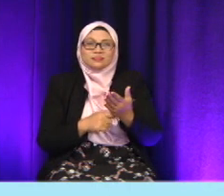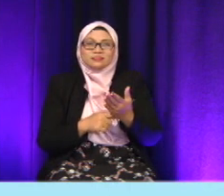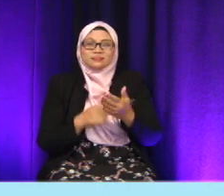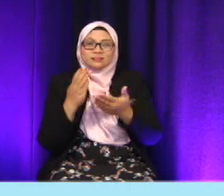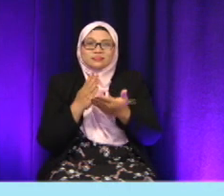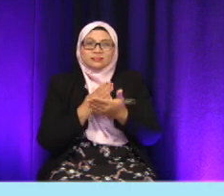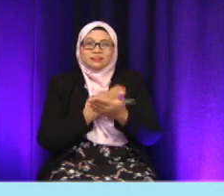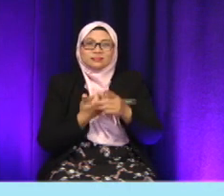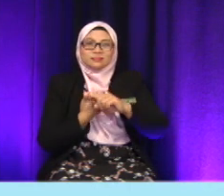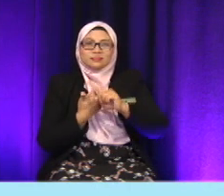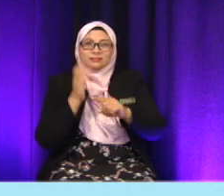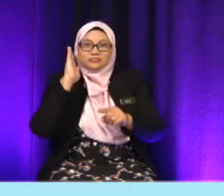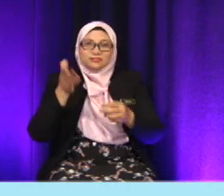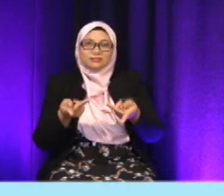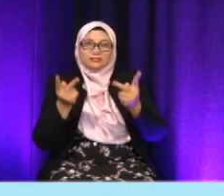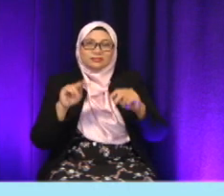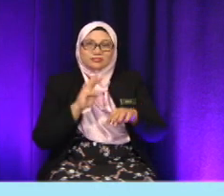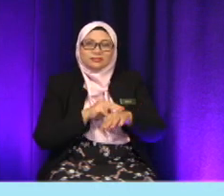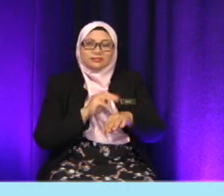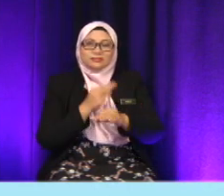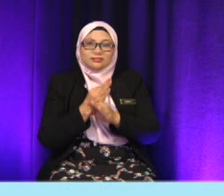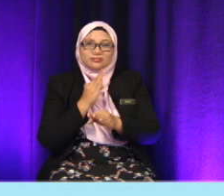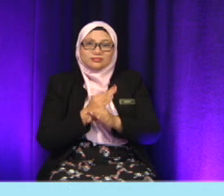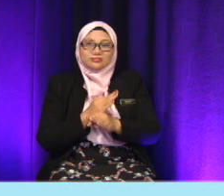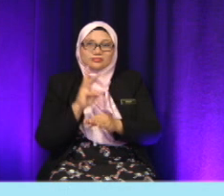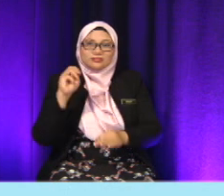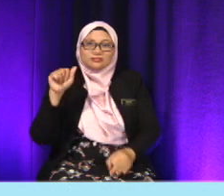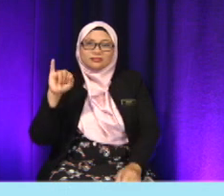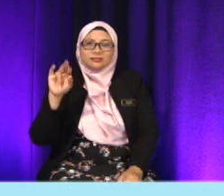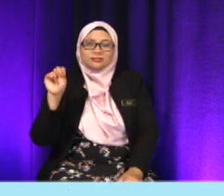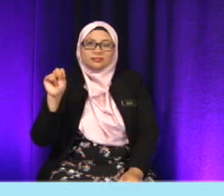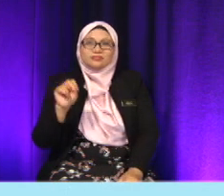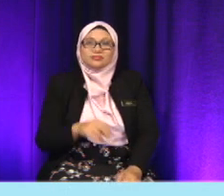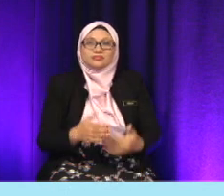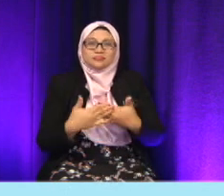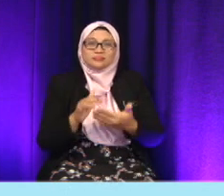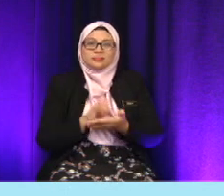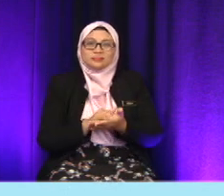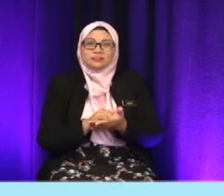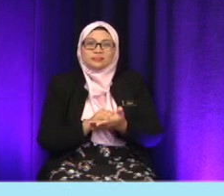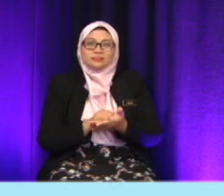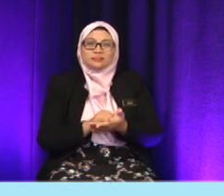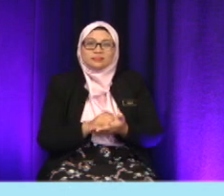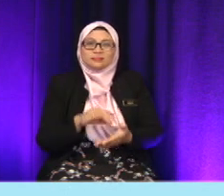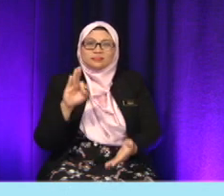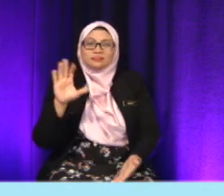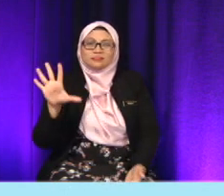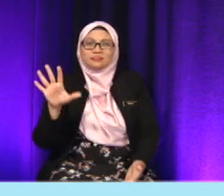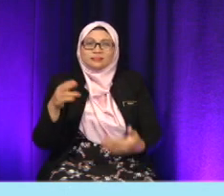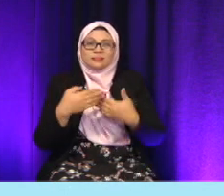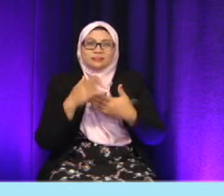fungsi Mei Oke 95 ini tadi dapat dekat sini kan kemudian 95 akan dihantar ke sini